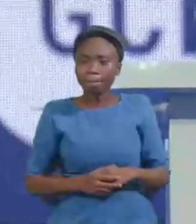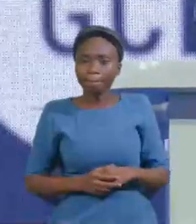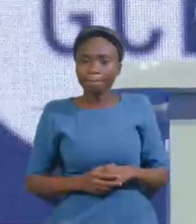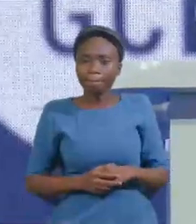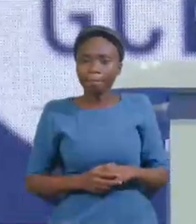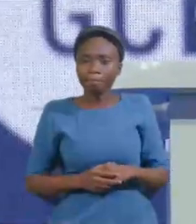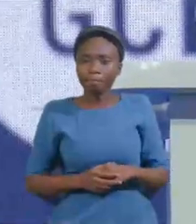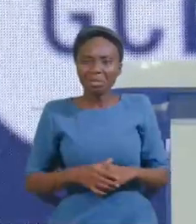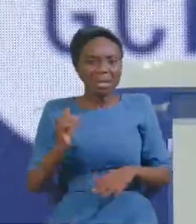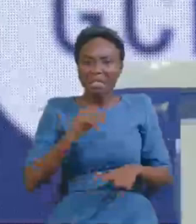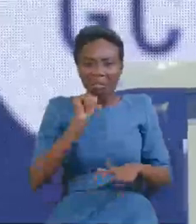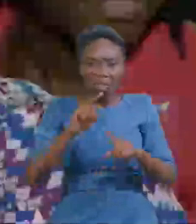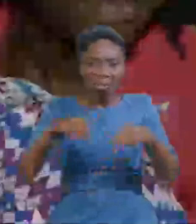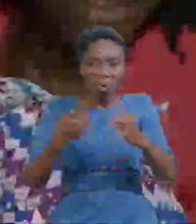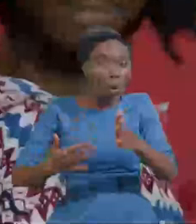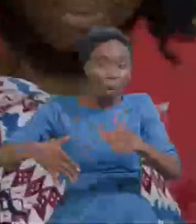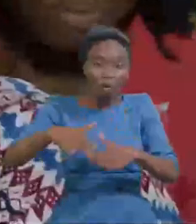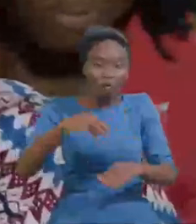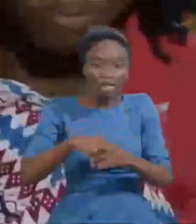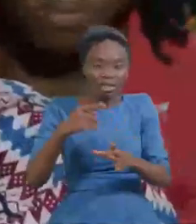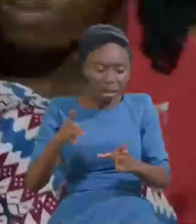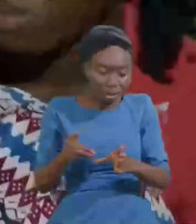Et tous les enfants d'Israël ont traversé.